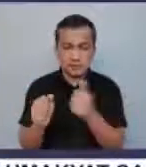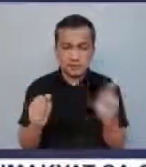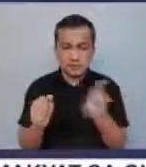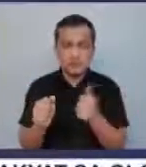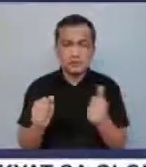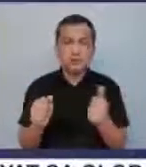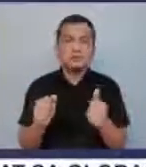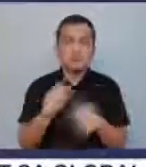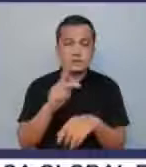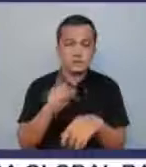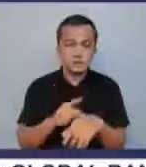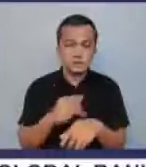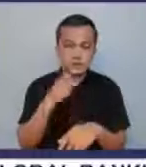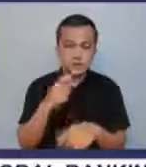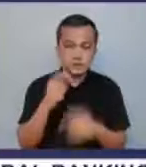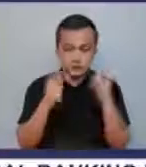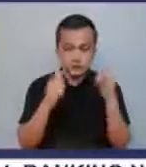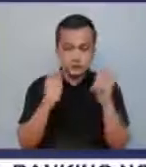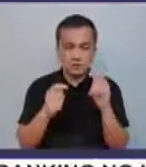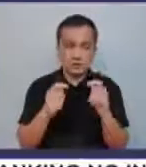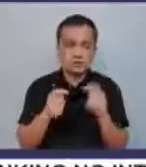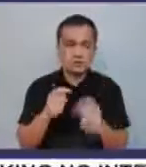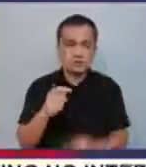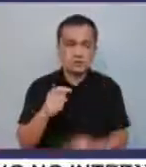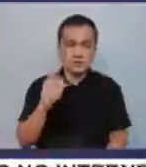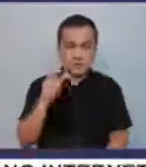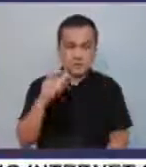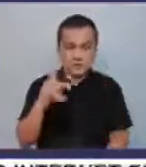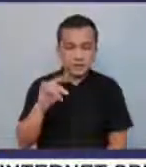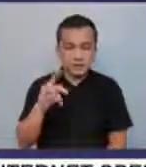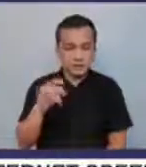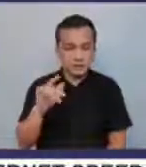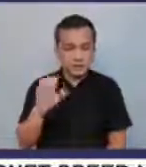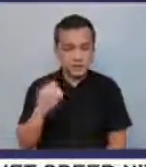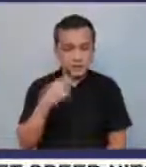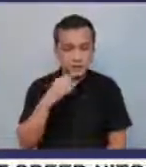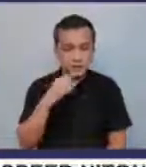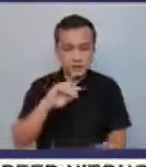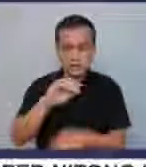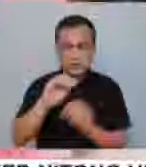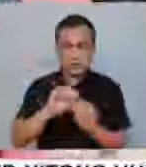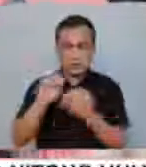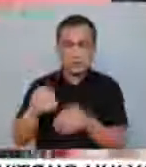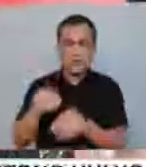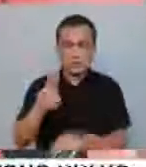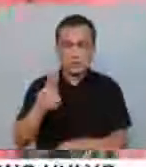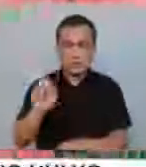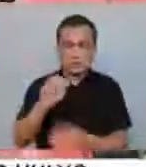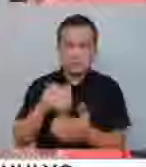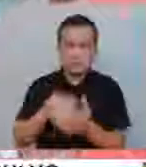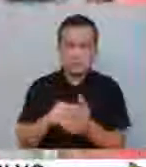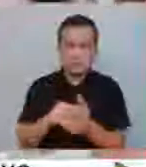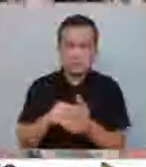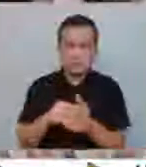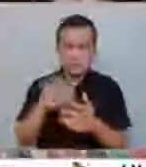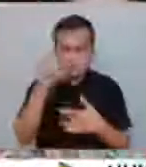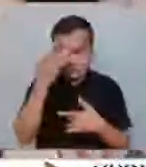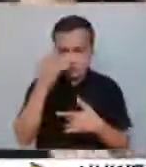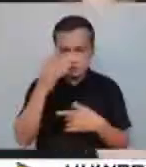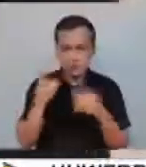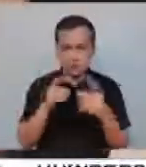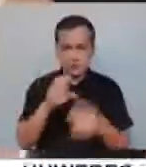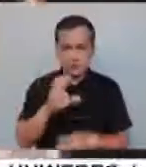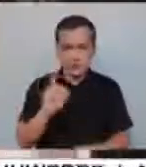ito ni Tourism Secretary Cristina Frasco makaraang ilagay ng U.S. Center for Disease Control and Prevention o CDC